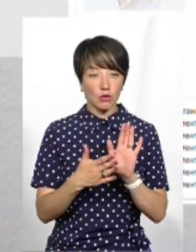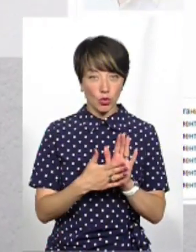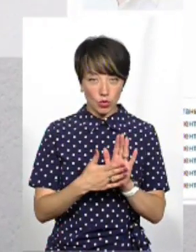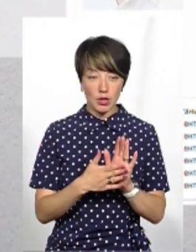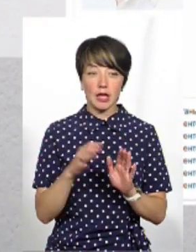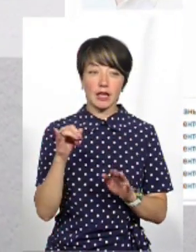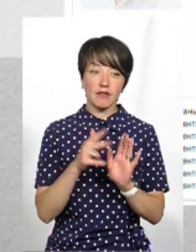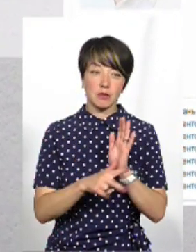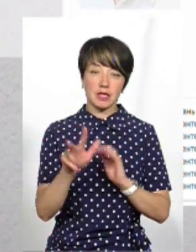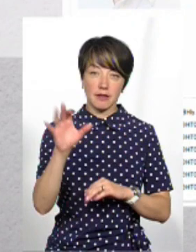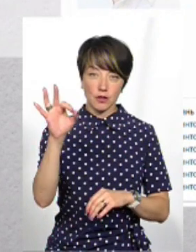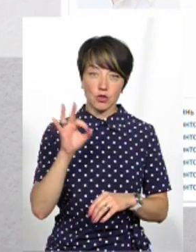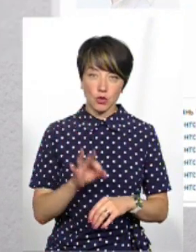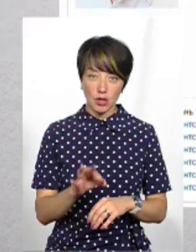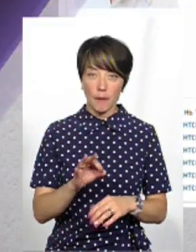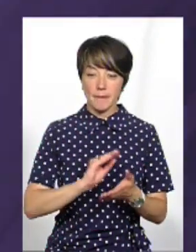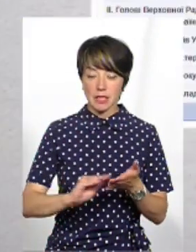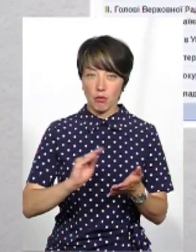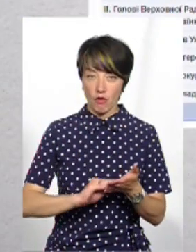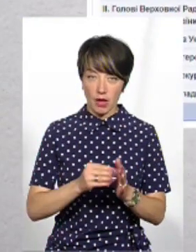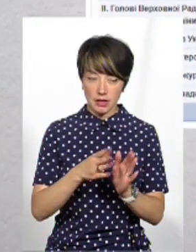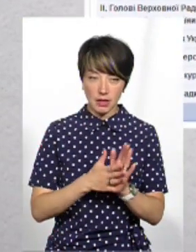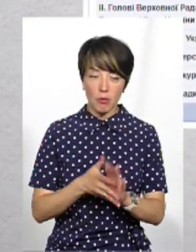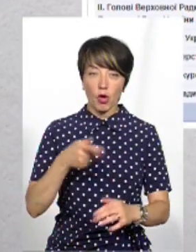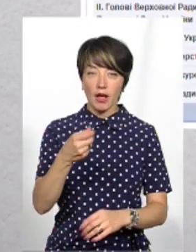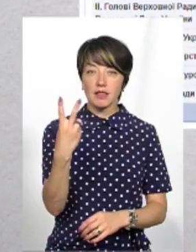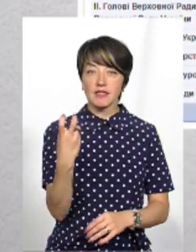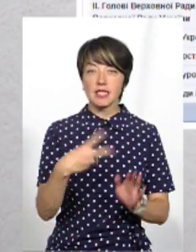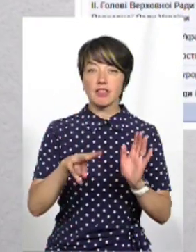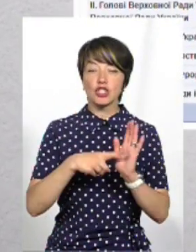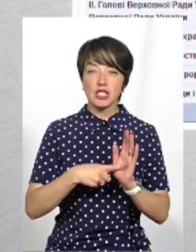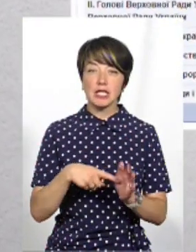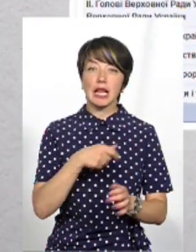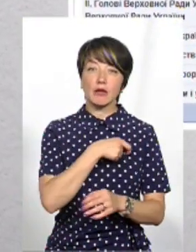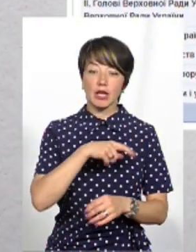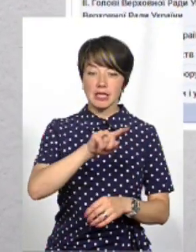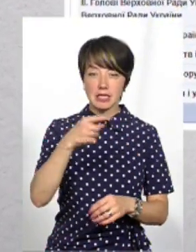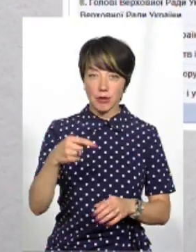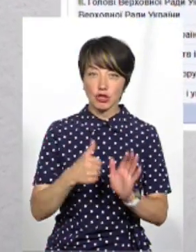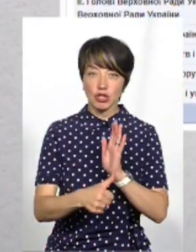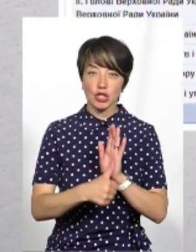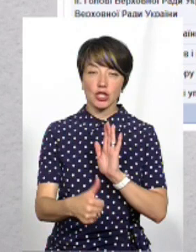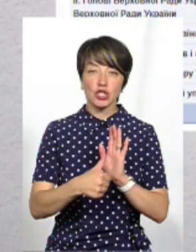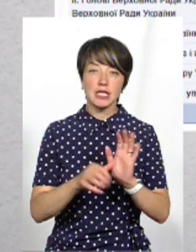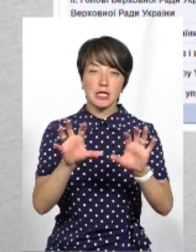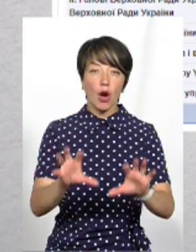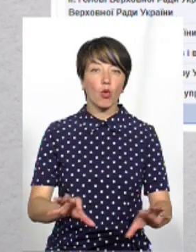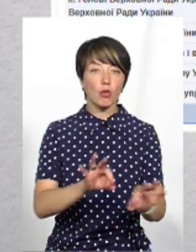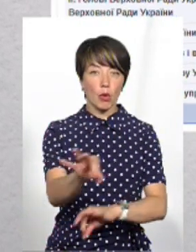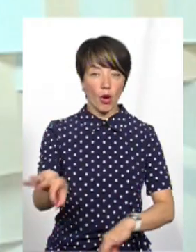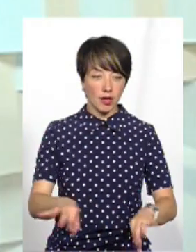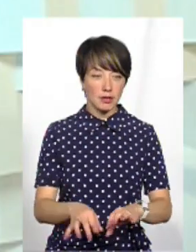і 83% – до письмової. Подав 226 депутатських запитів та 66